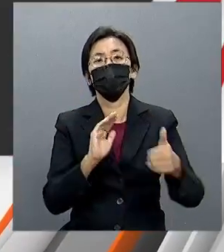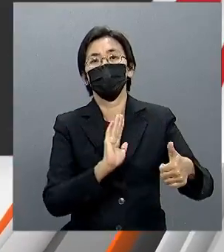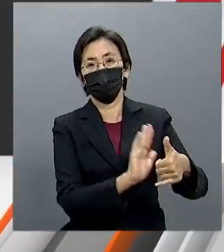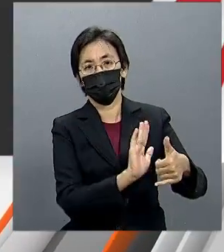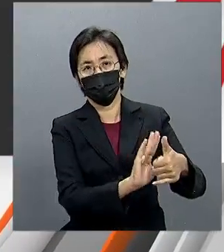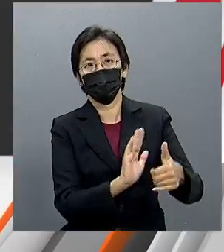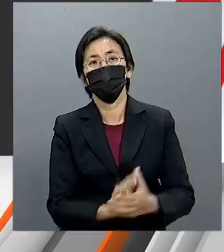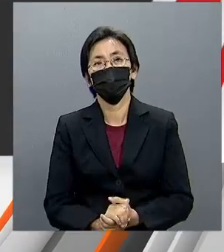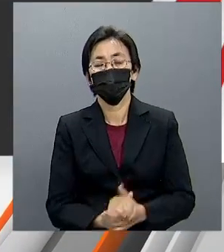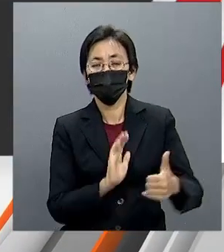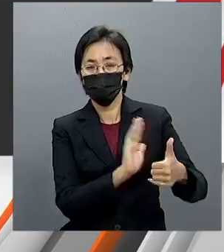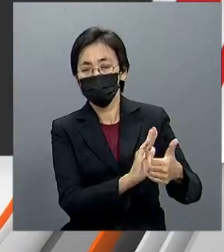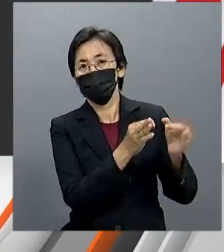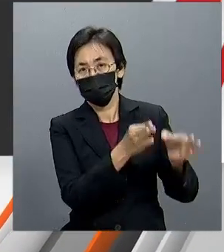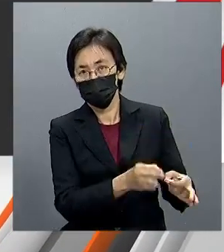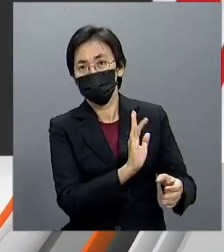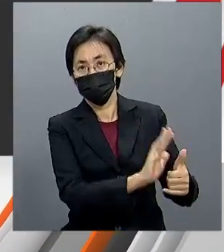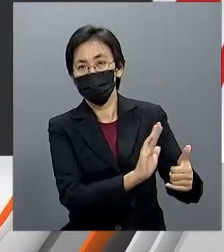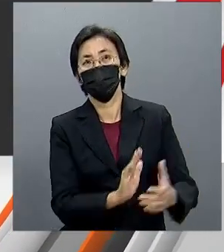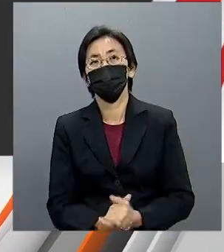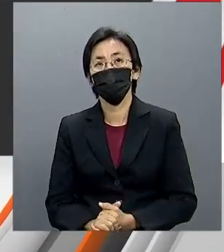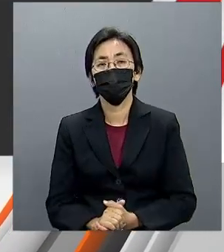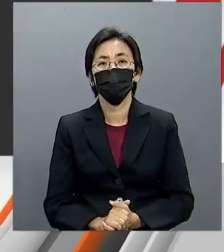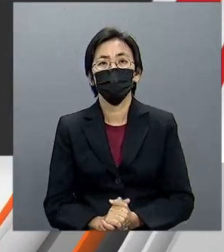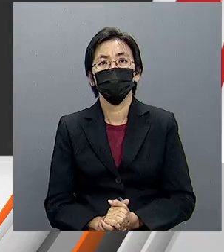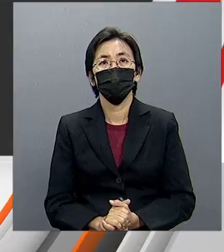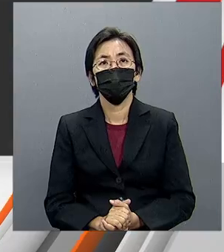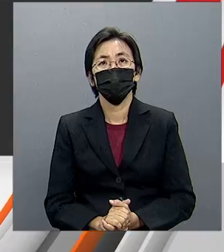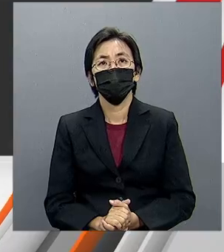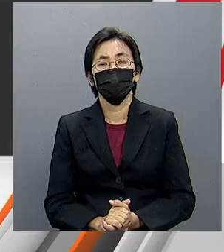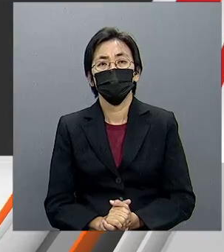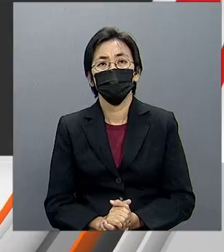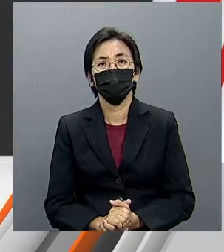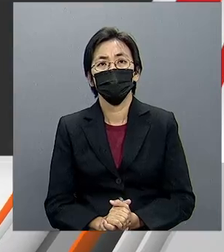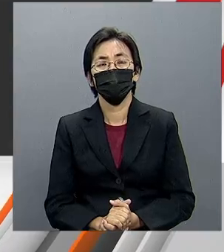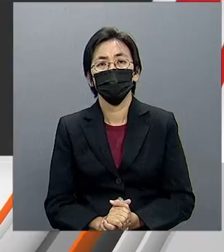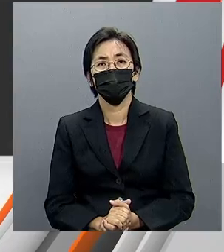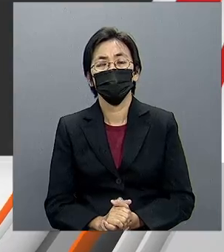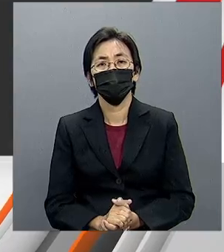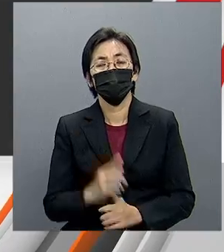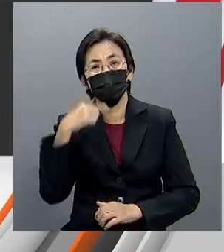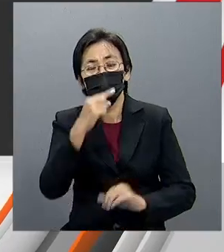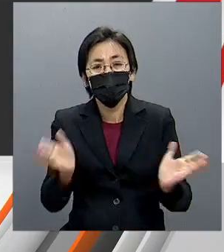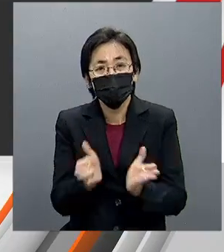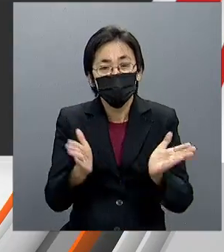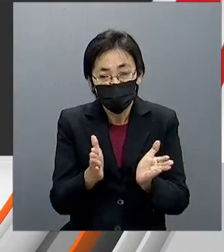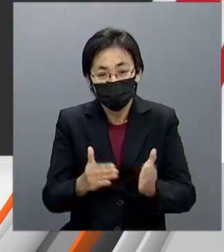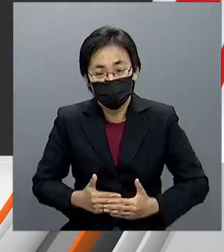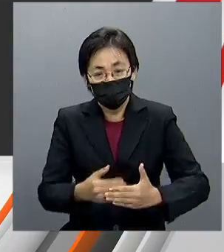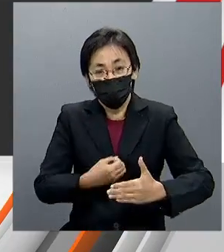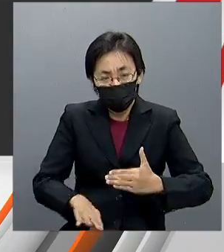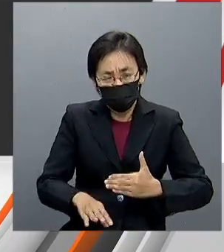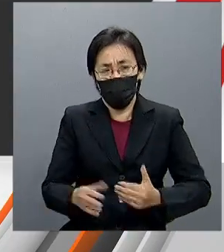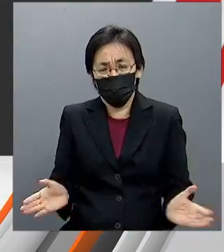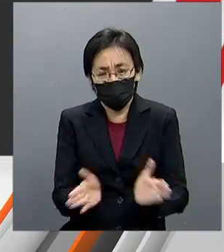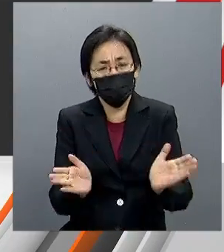คือพูดง่ายครับเราไม่ได้มีใครสนับสนุนให้ไปทำแท้งต้องคุยกันอย่างนี้ก่อนนะครับเราไ